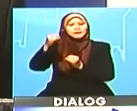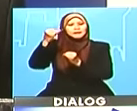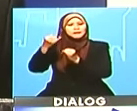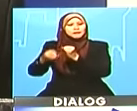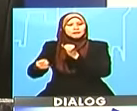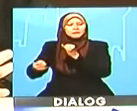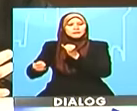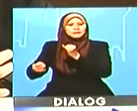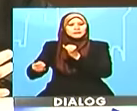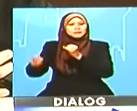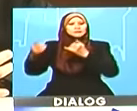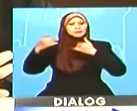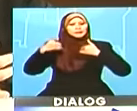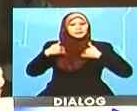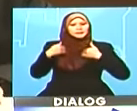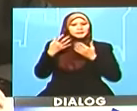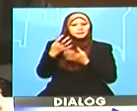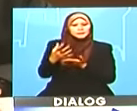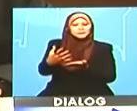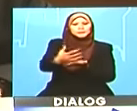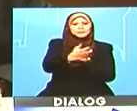dengan mempolehi